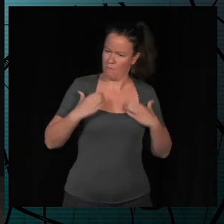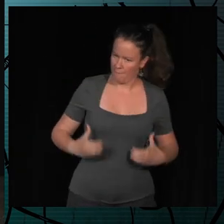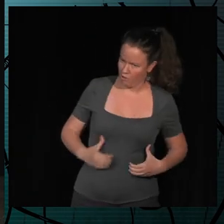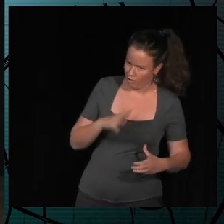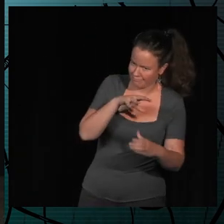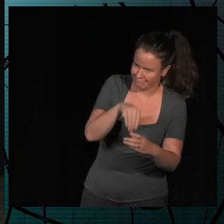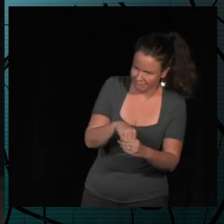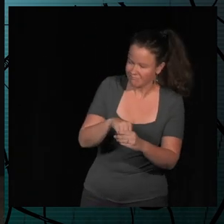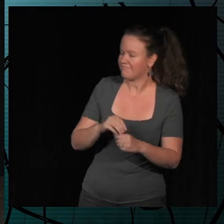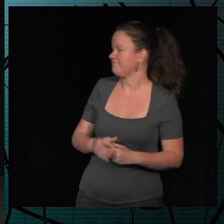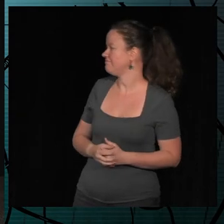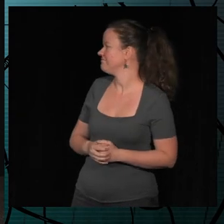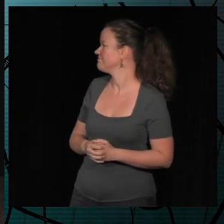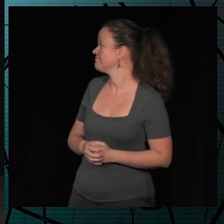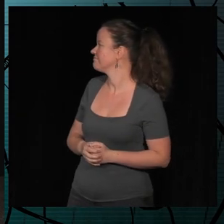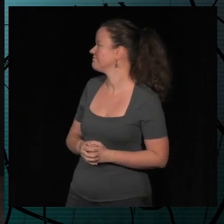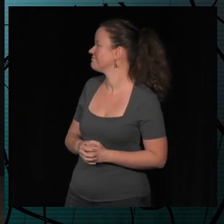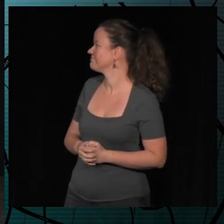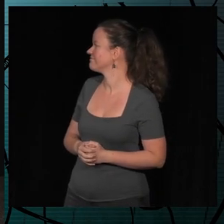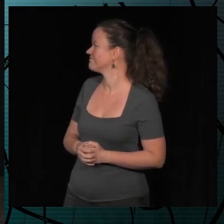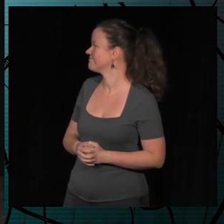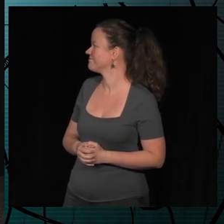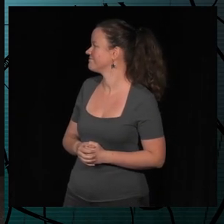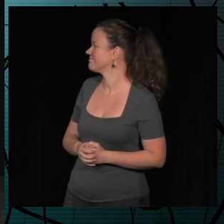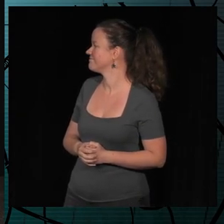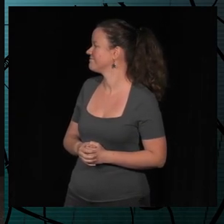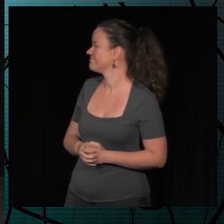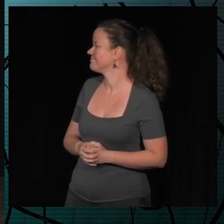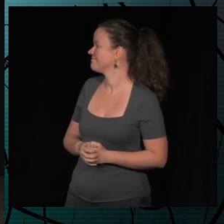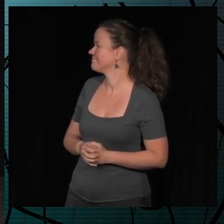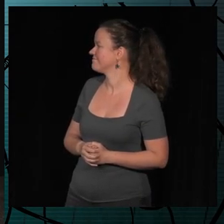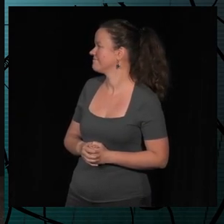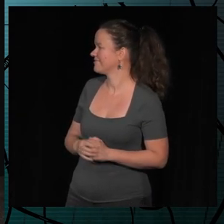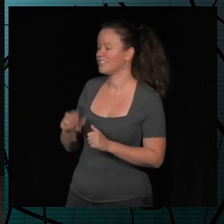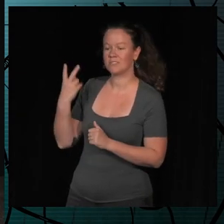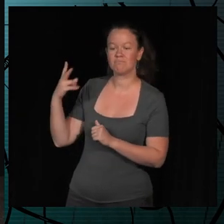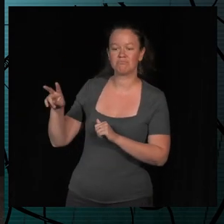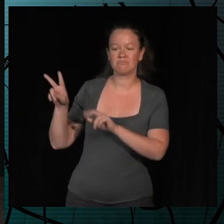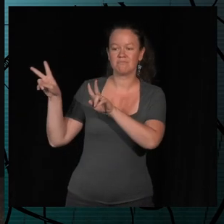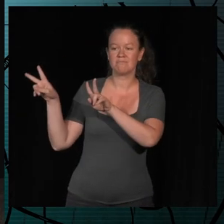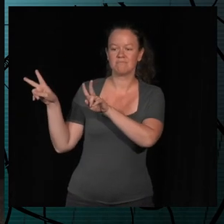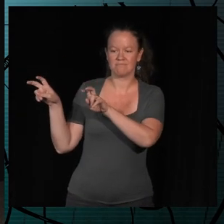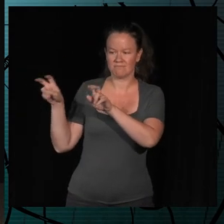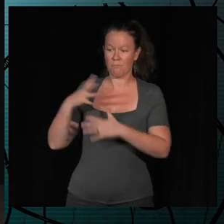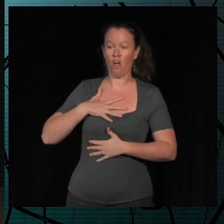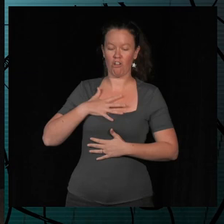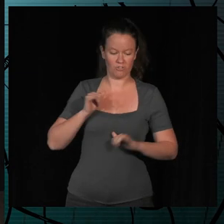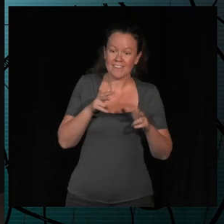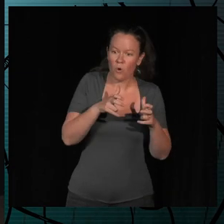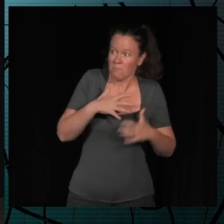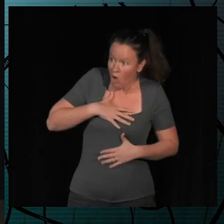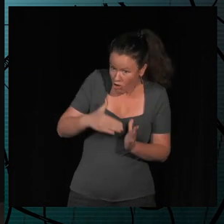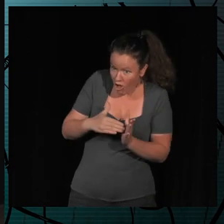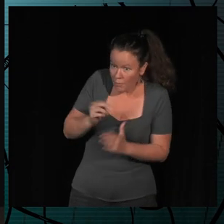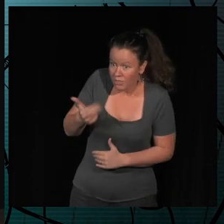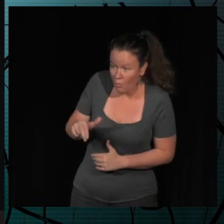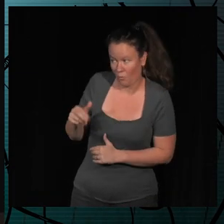donc emprunté des technologies pardon ouais à qui nous avions emprunté l'intitulé enfin légèrement détourné de de de la